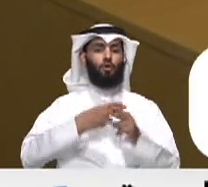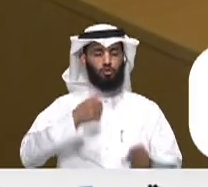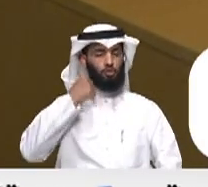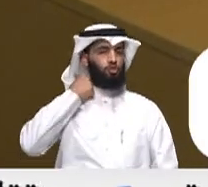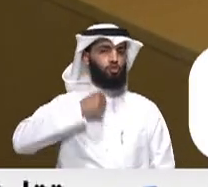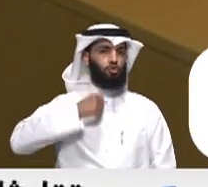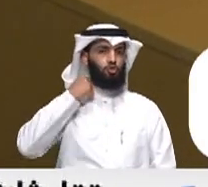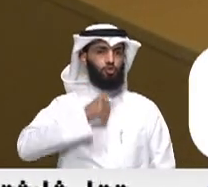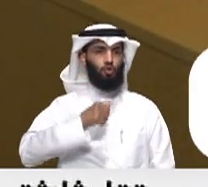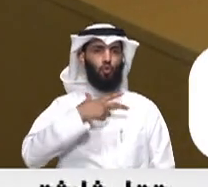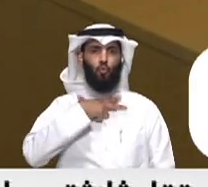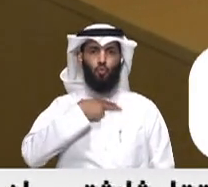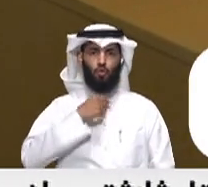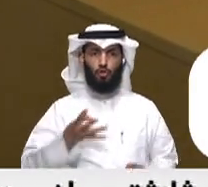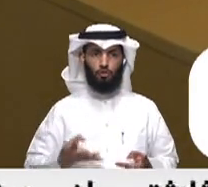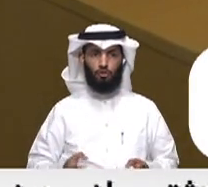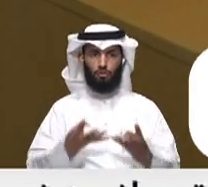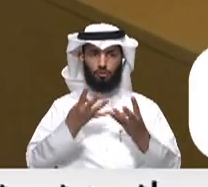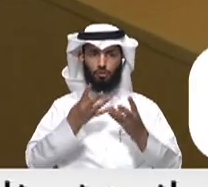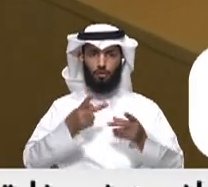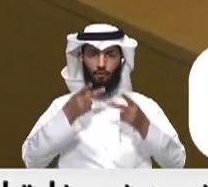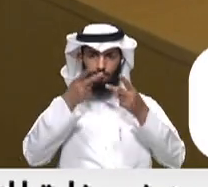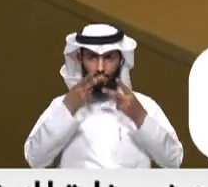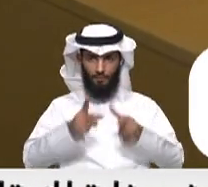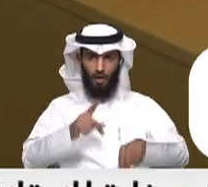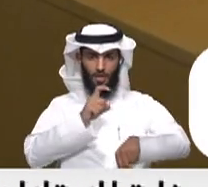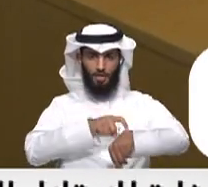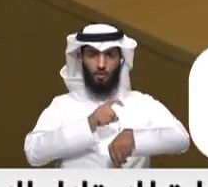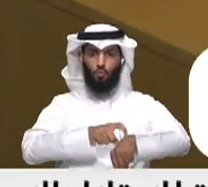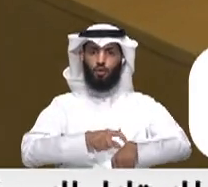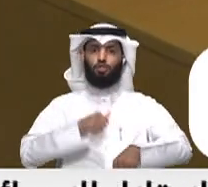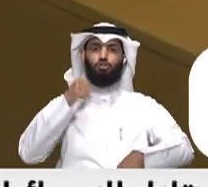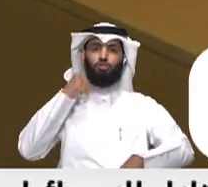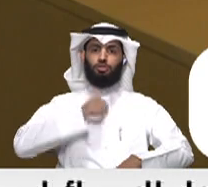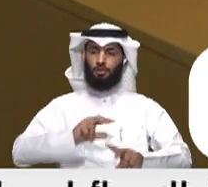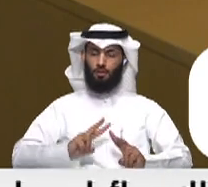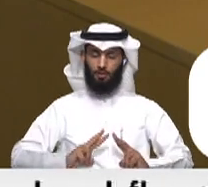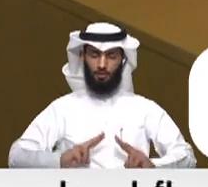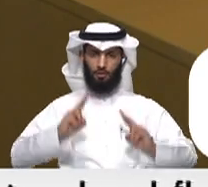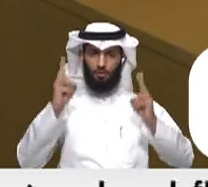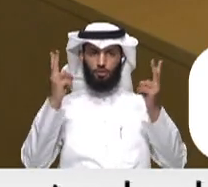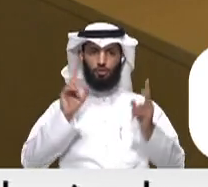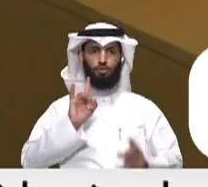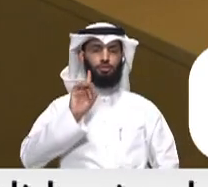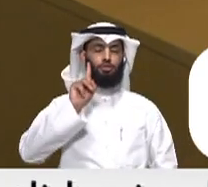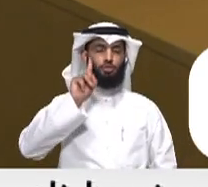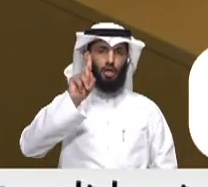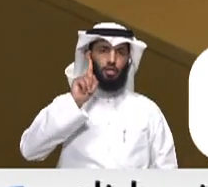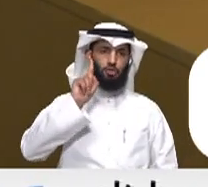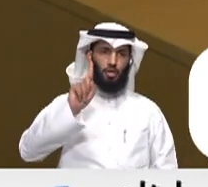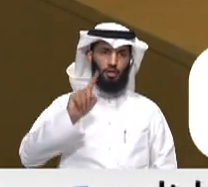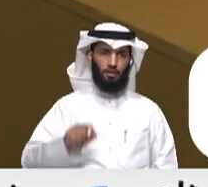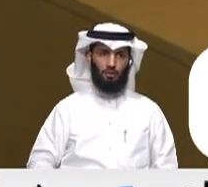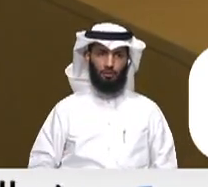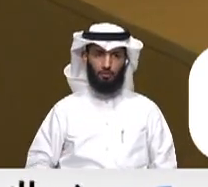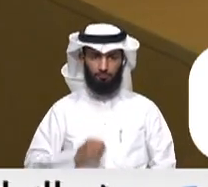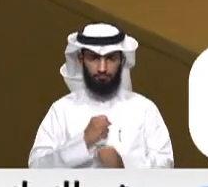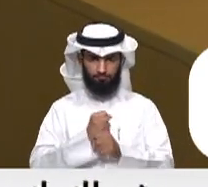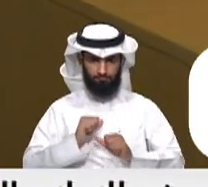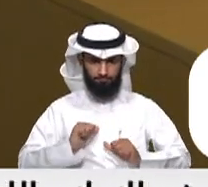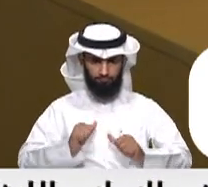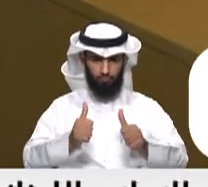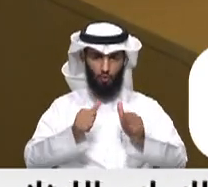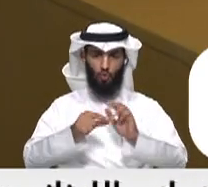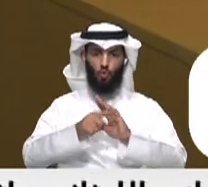وزاره عامه طوت الصفحه الماضيه اليوم احنا في مرحله جديده ان شاء الله راح نشاهد ان شاء الله على مستوى ان شاء الله الاش القادمه نقله